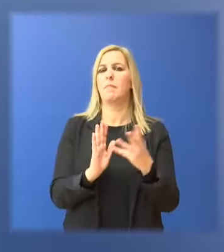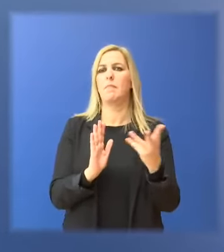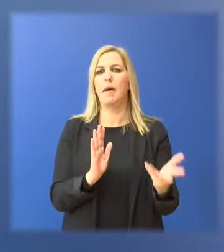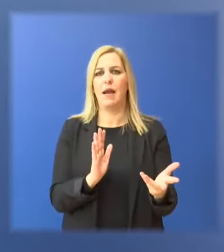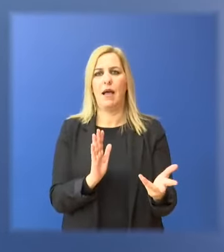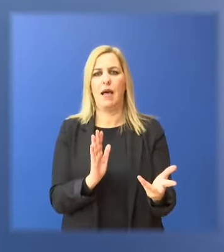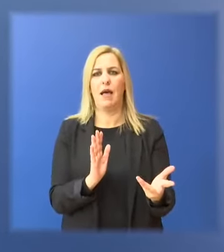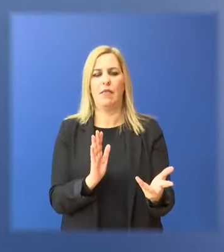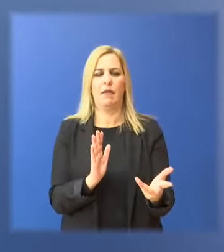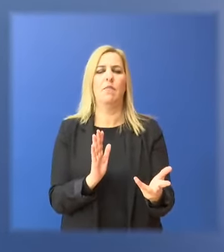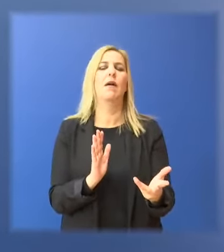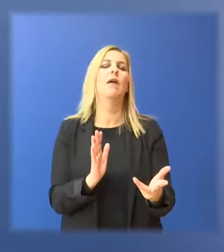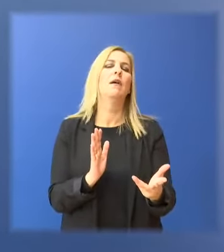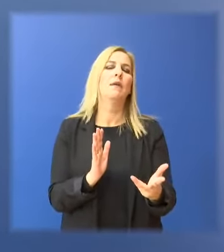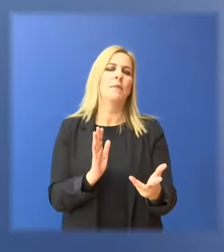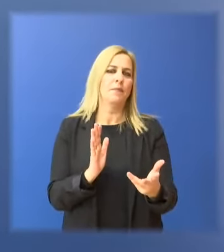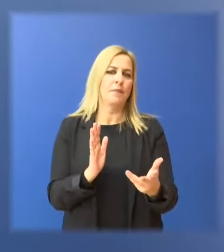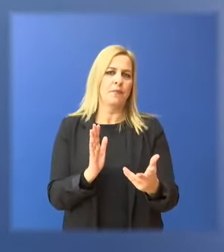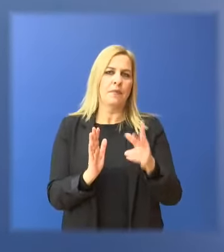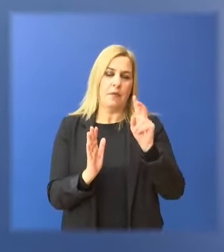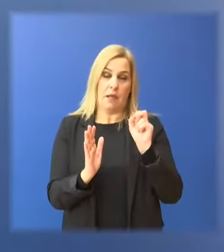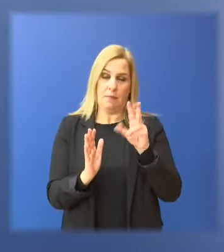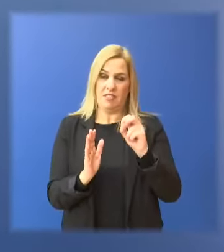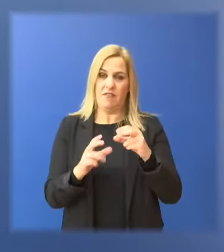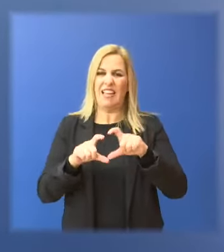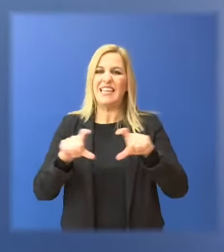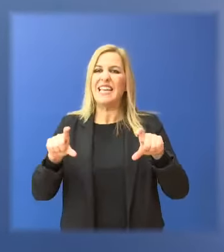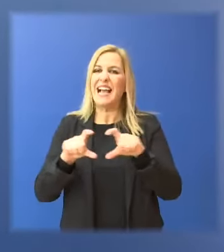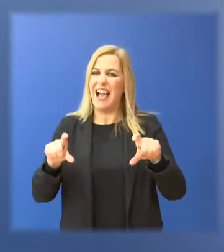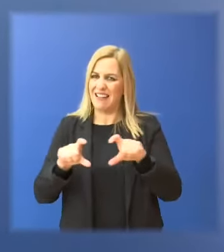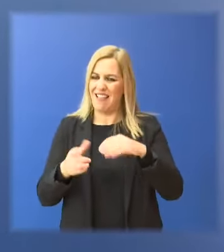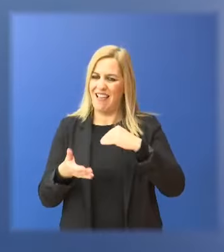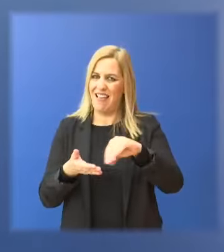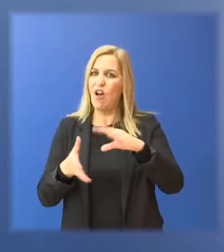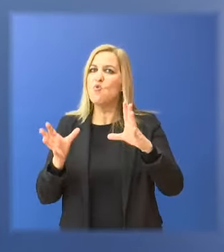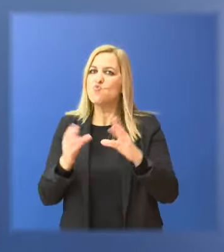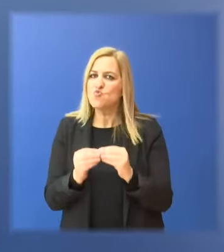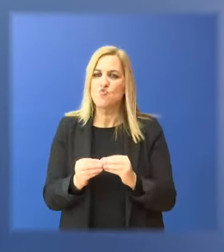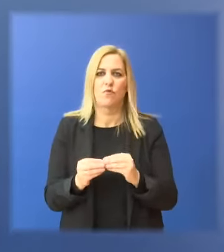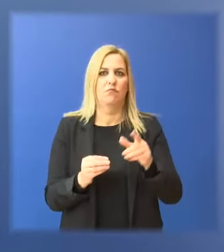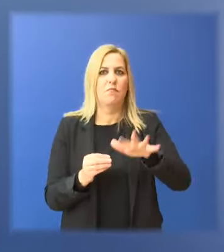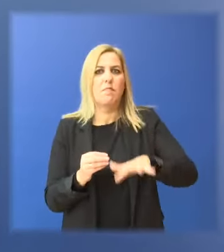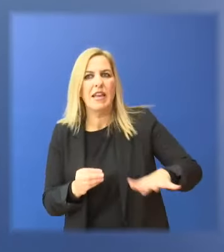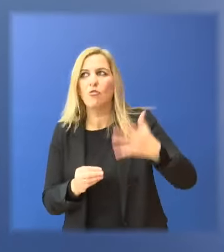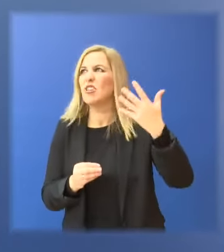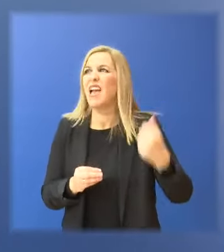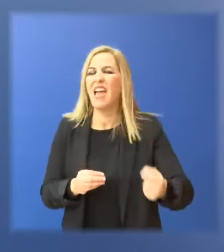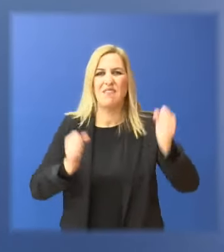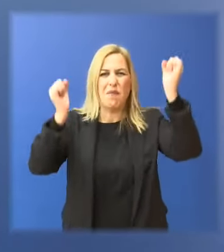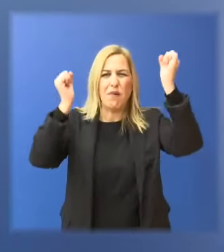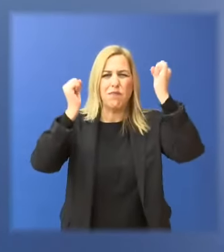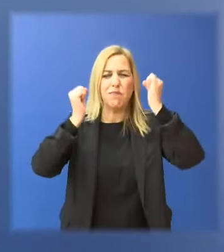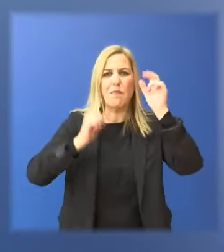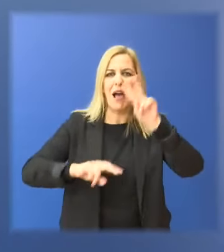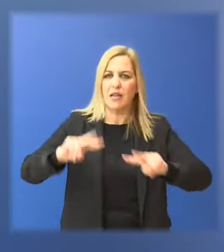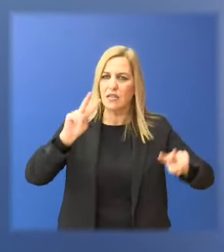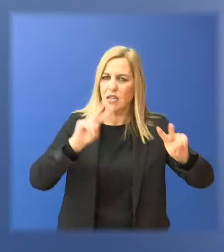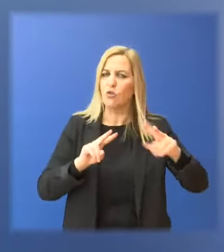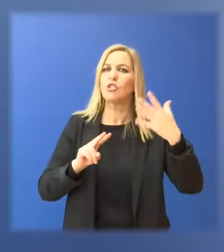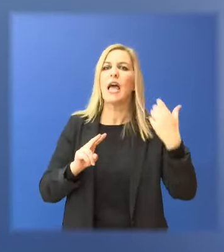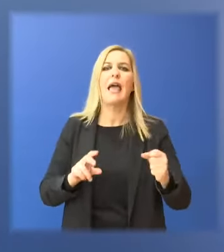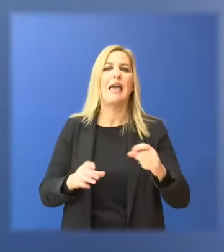άειλη ψηφιακή κάρτα για την ενίσχυση της τουριστικής δραστηριότητας σε περιοχές που πλήττονται από φυσικές καταστροφές, η ειδική